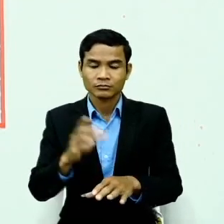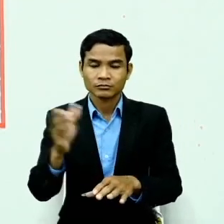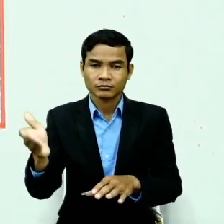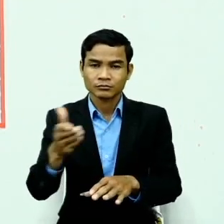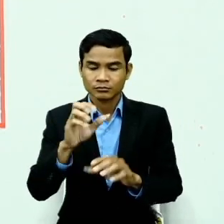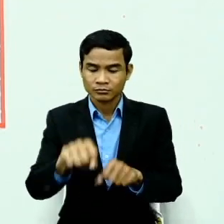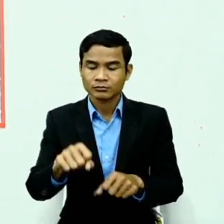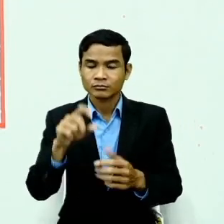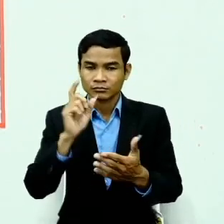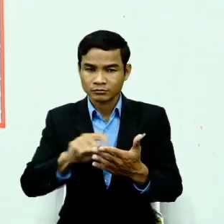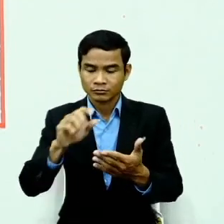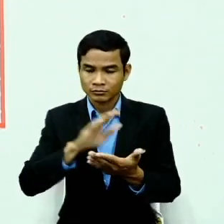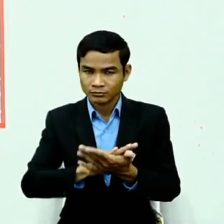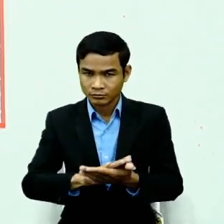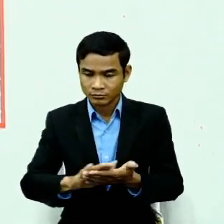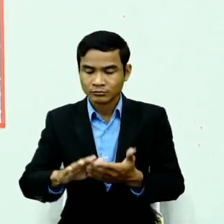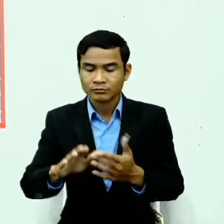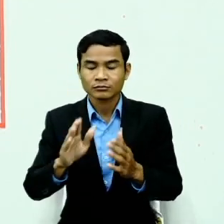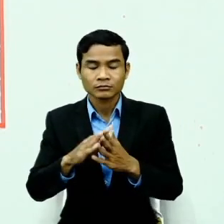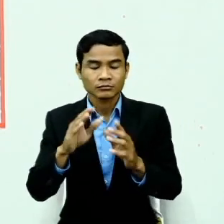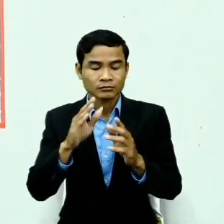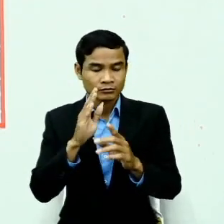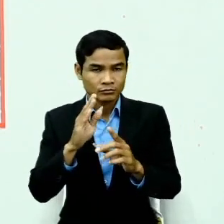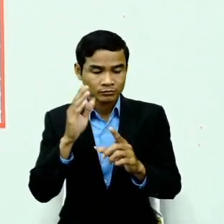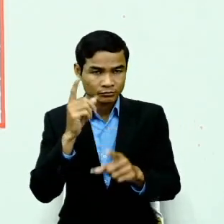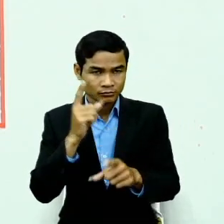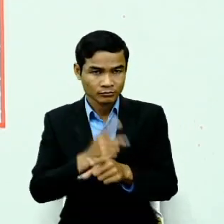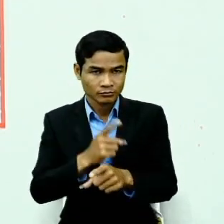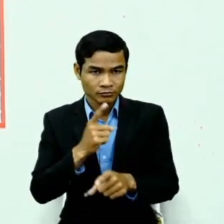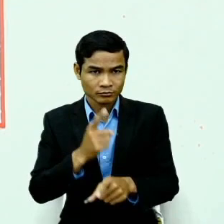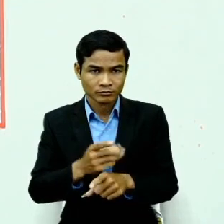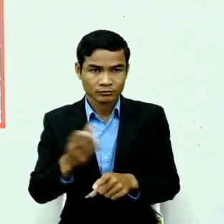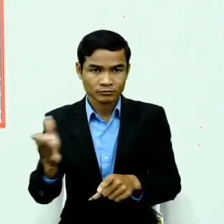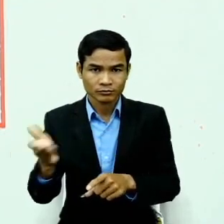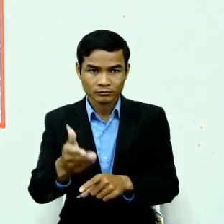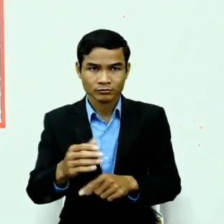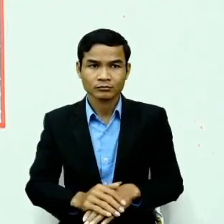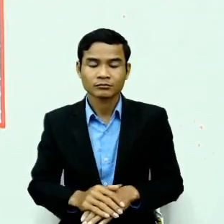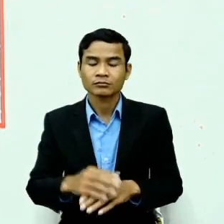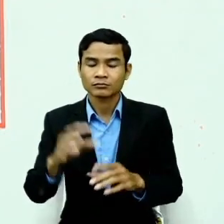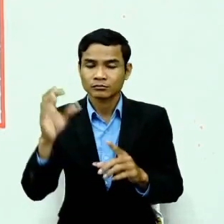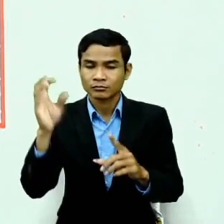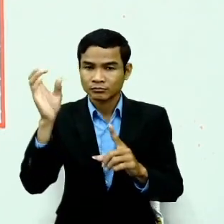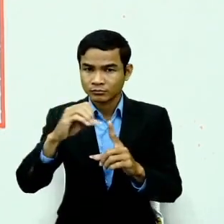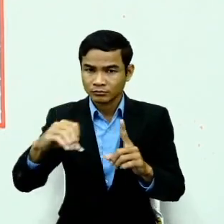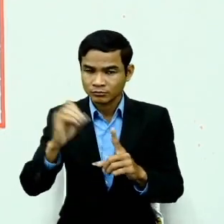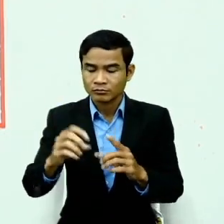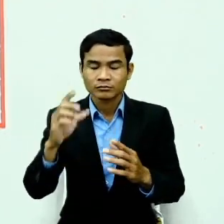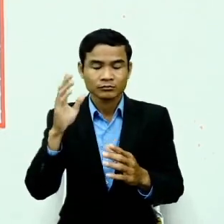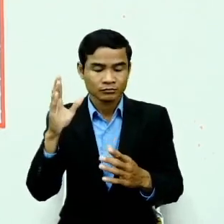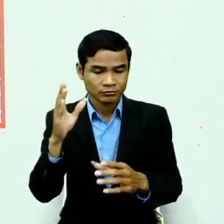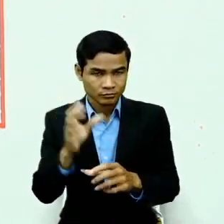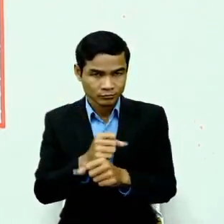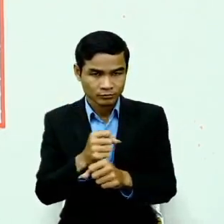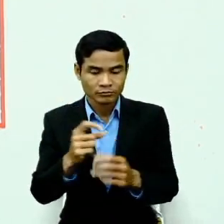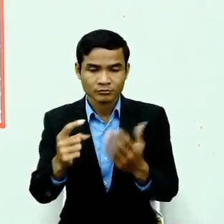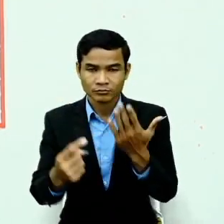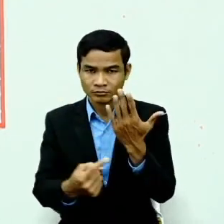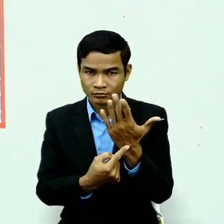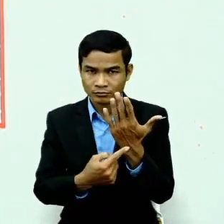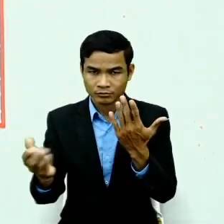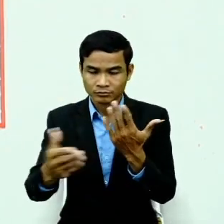con trời sẽ xây ở bàn xa đợi bàn trầm trời hay con phí nha con á là bà bàn chập đại sở nhà khăn chà đại sở nhà khăn